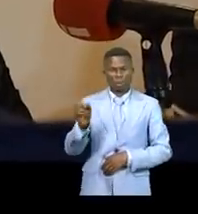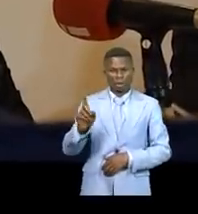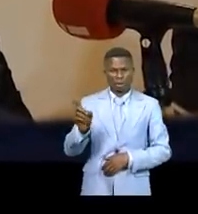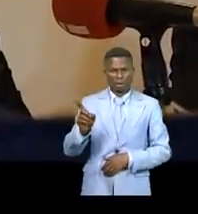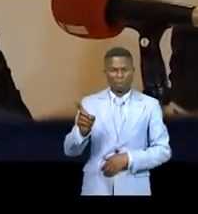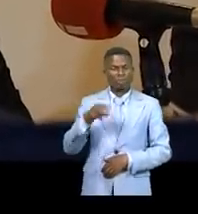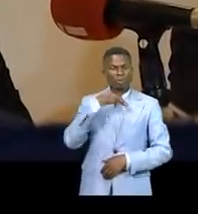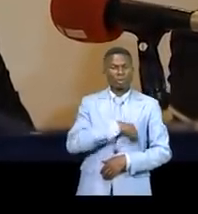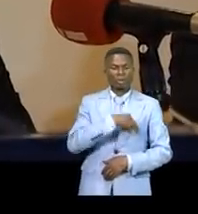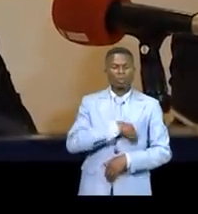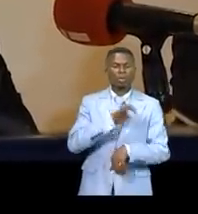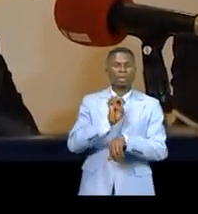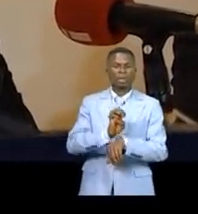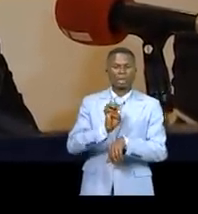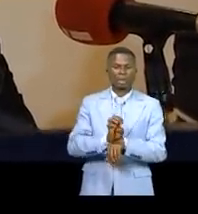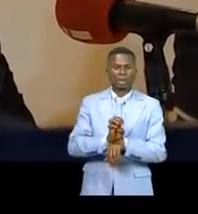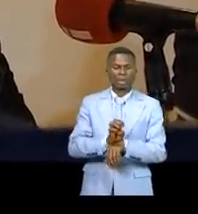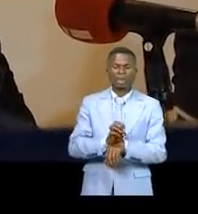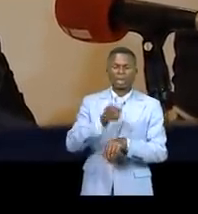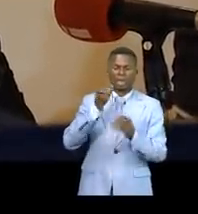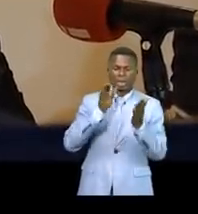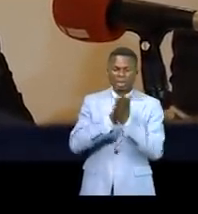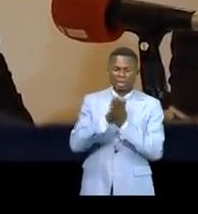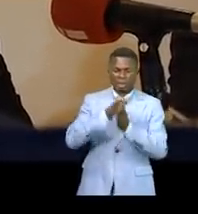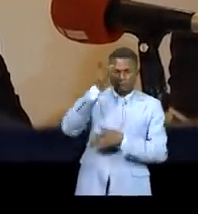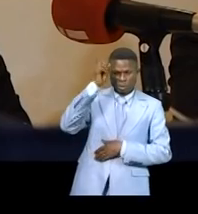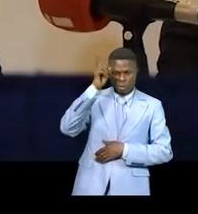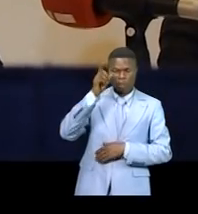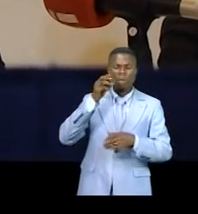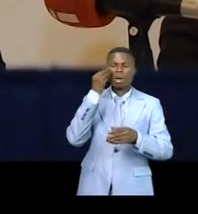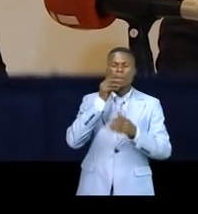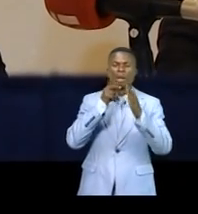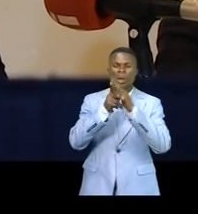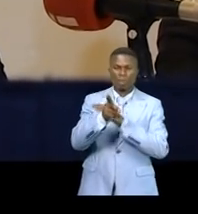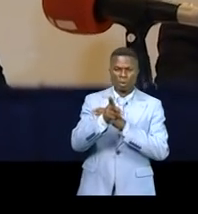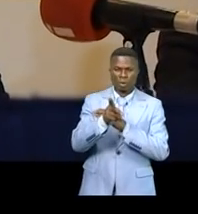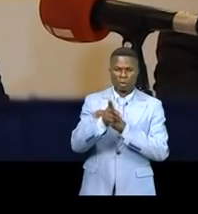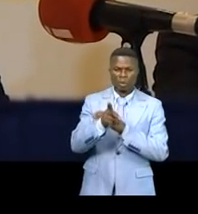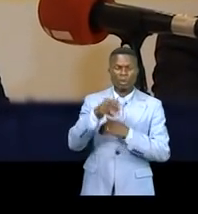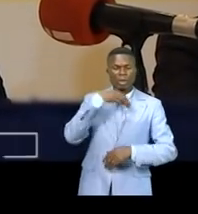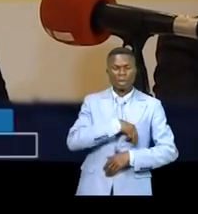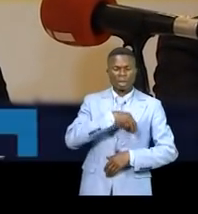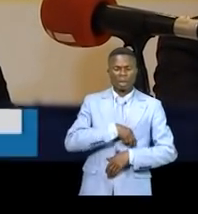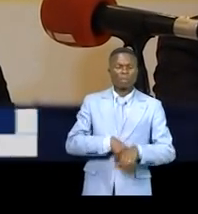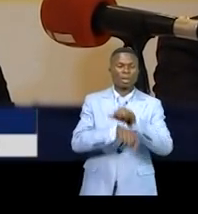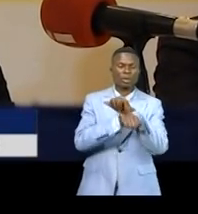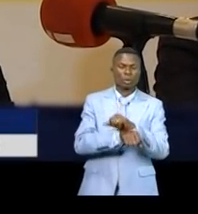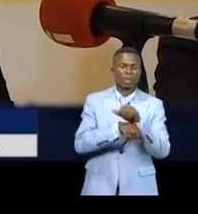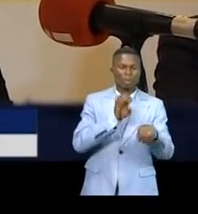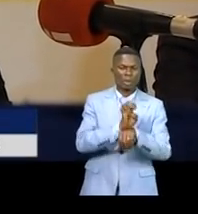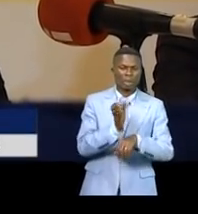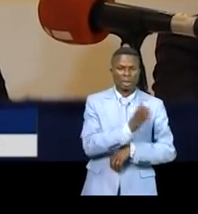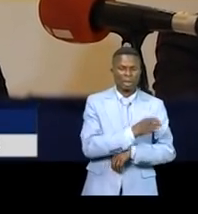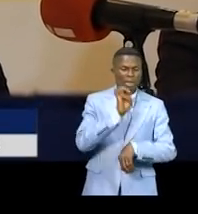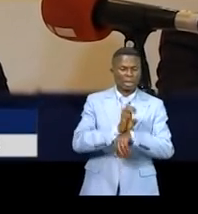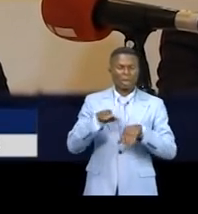la mission de l'Église est essentiellement prophétique. Au-delà de sa mission traditionnelle,